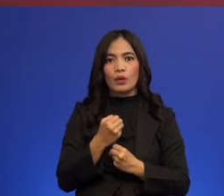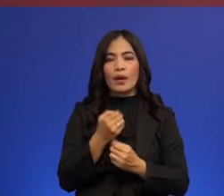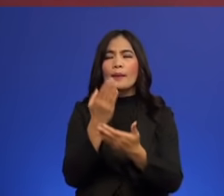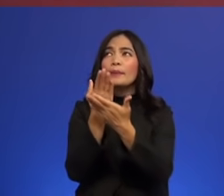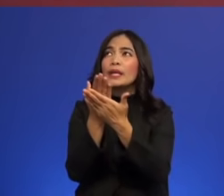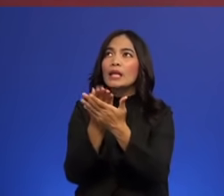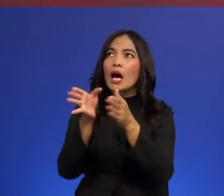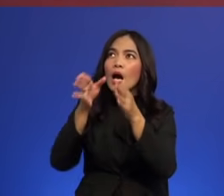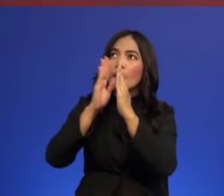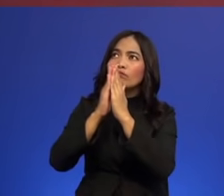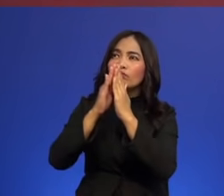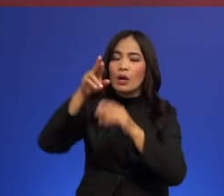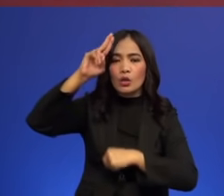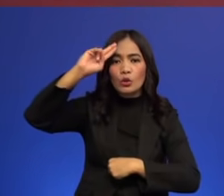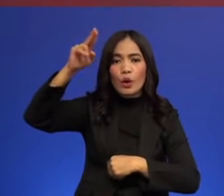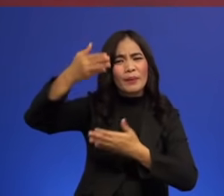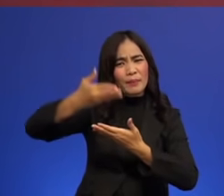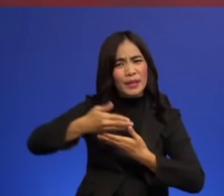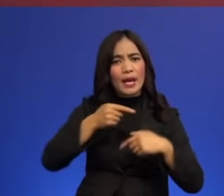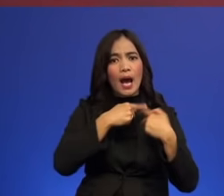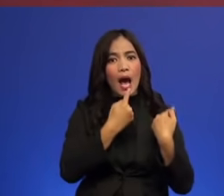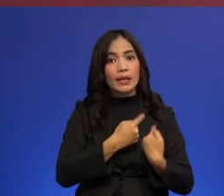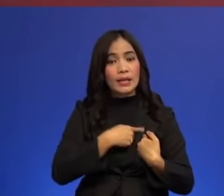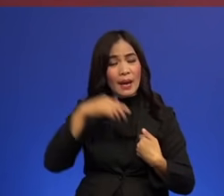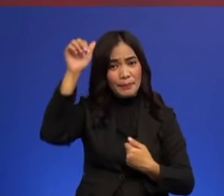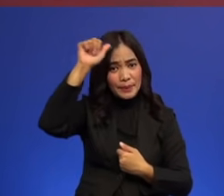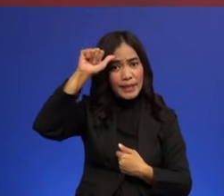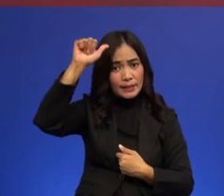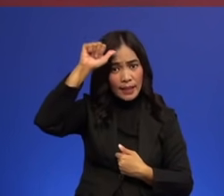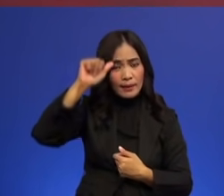minta Tuhan, beri aku hati bijaksana.